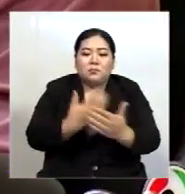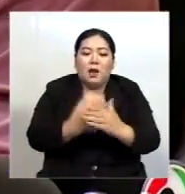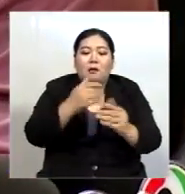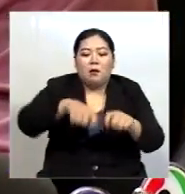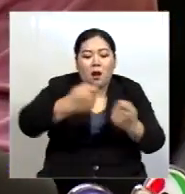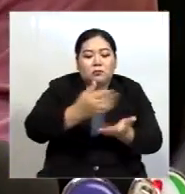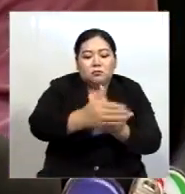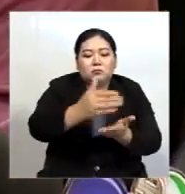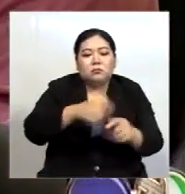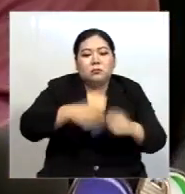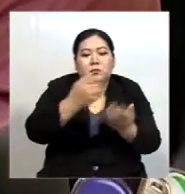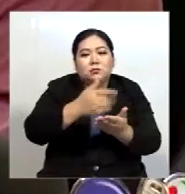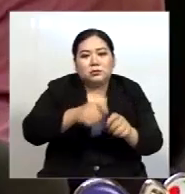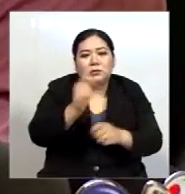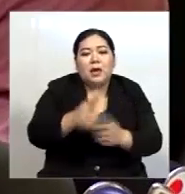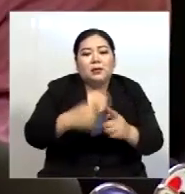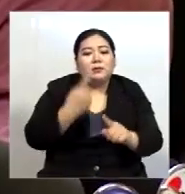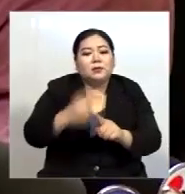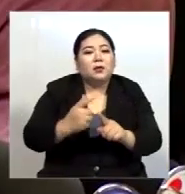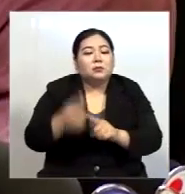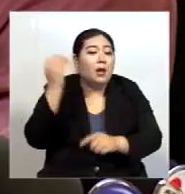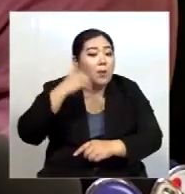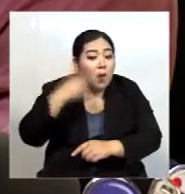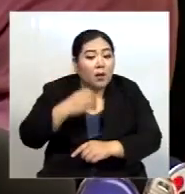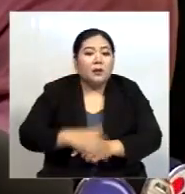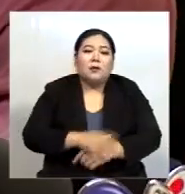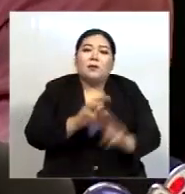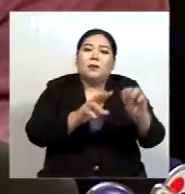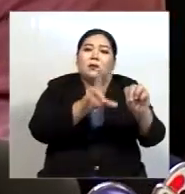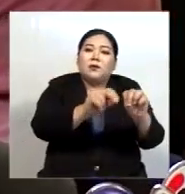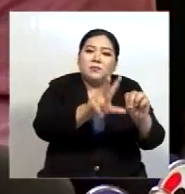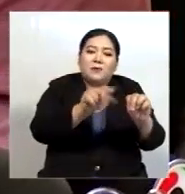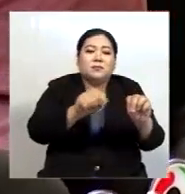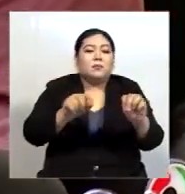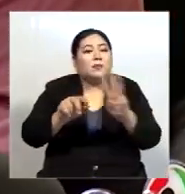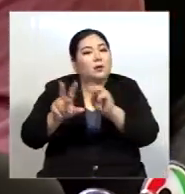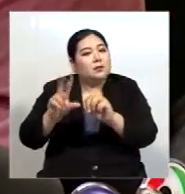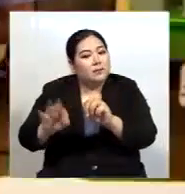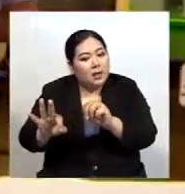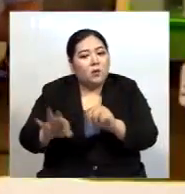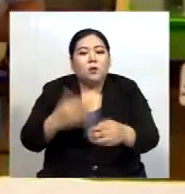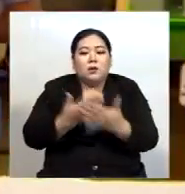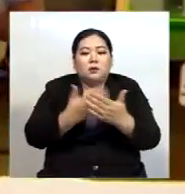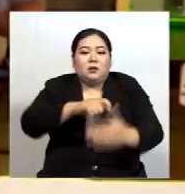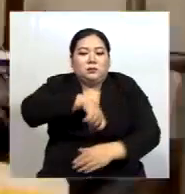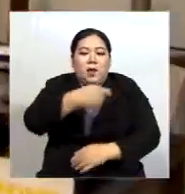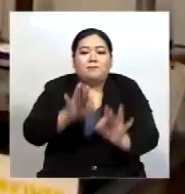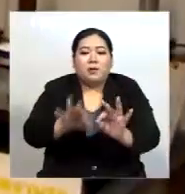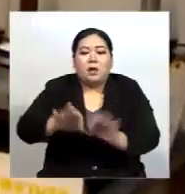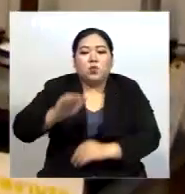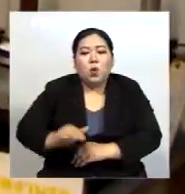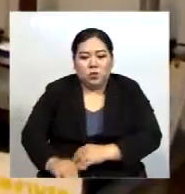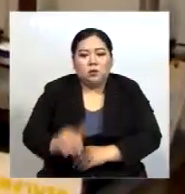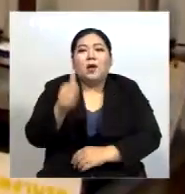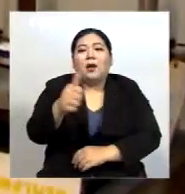ประกันสังคมให้กับนายจ้างและผู้ประกันตนทั้งมาตรา33และมาตรา39ช่วยลดค่าใช้จ่ายที่เกิด